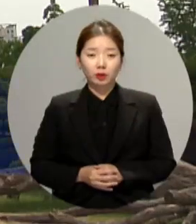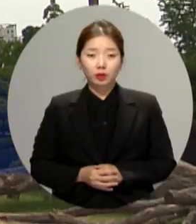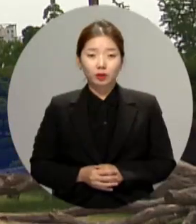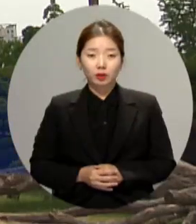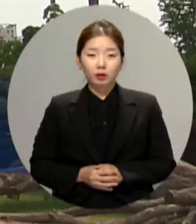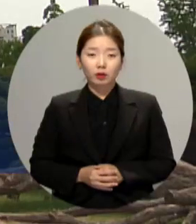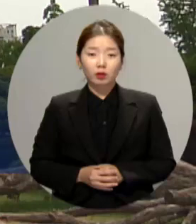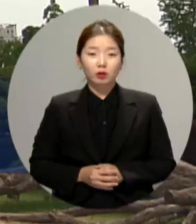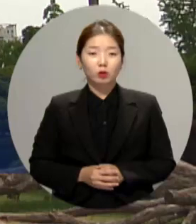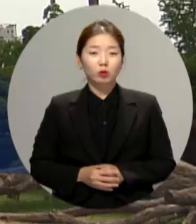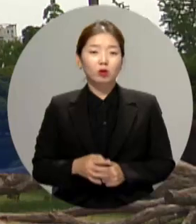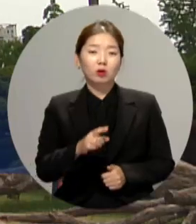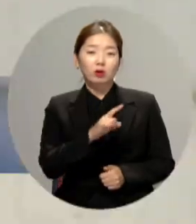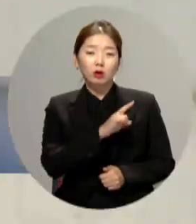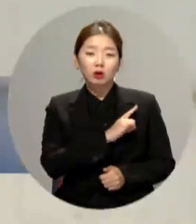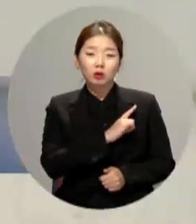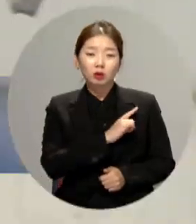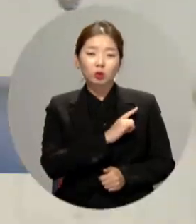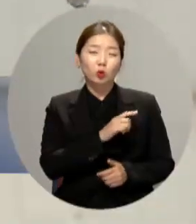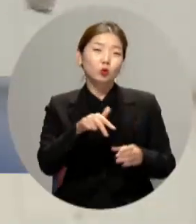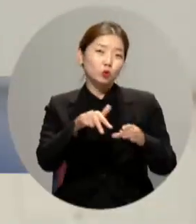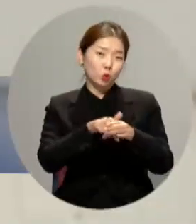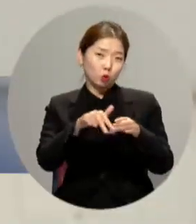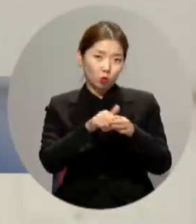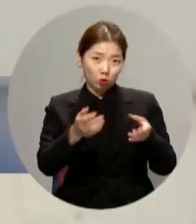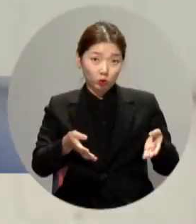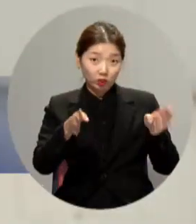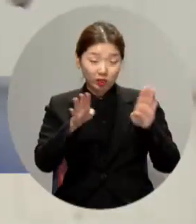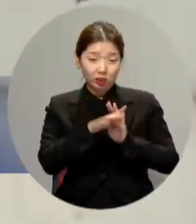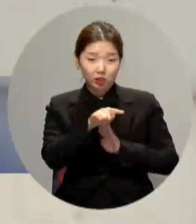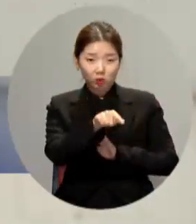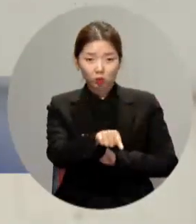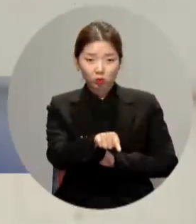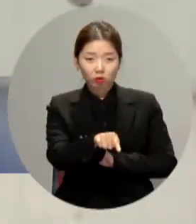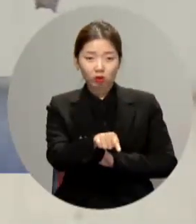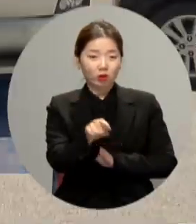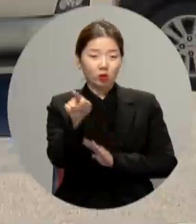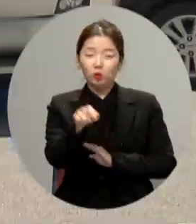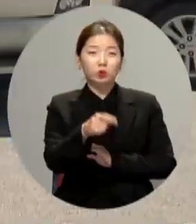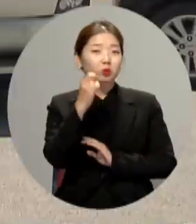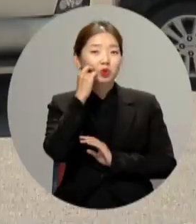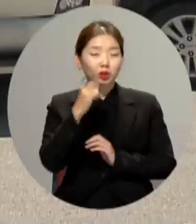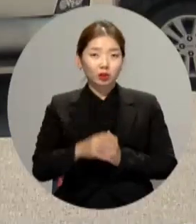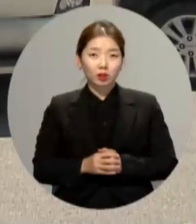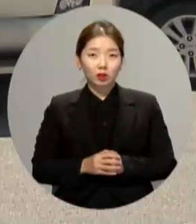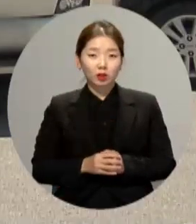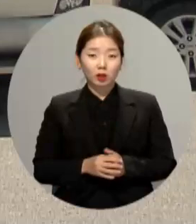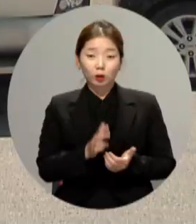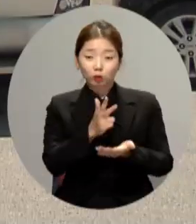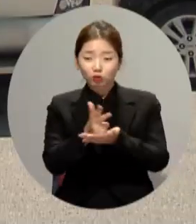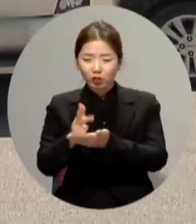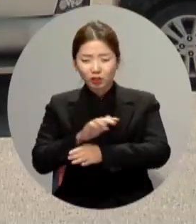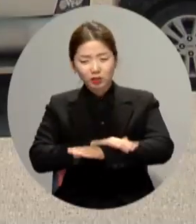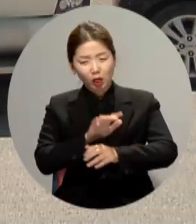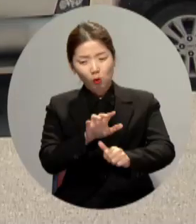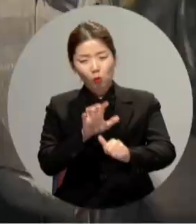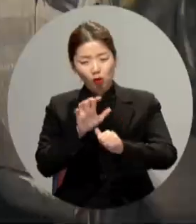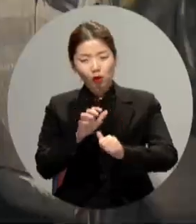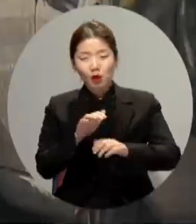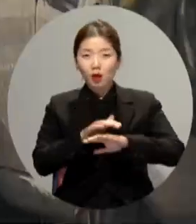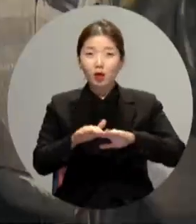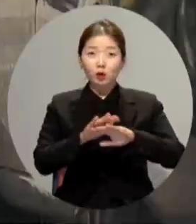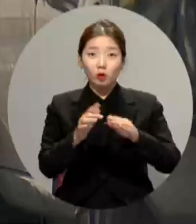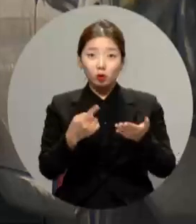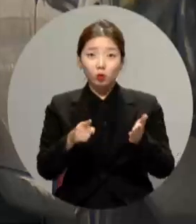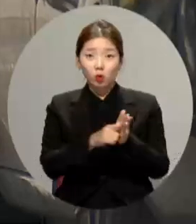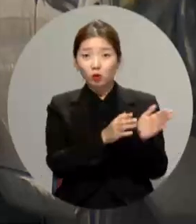되면 제일 주류를 이루고 있는 게 종교시설인데 못 들어옵니다. 노는 주차장을 활용해 도심 주차난을